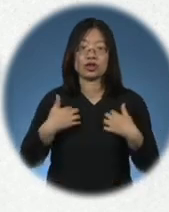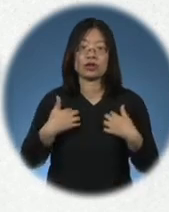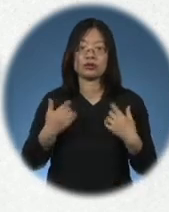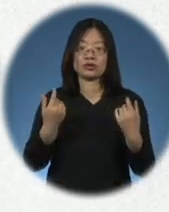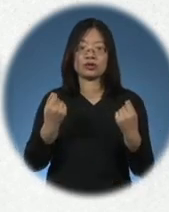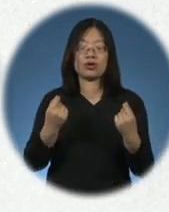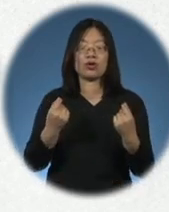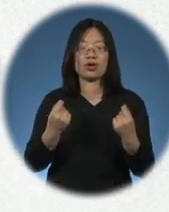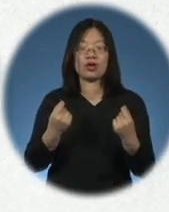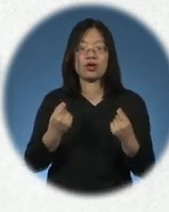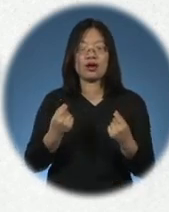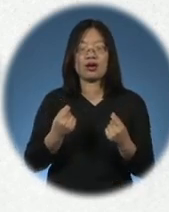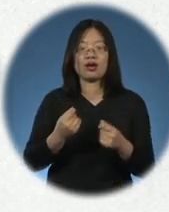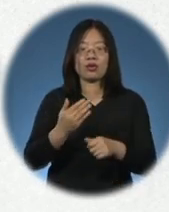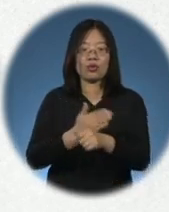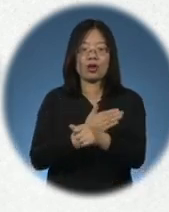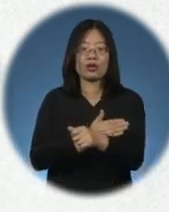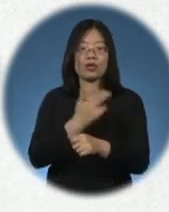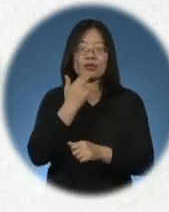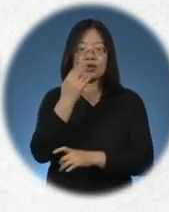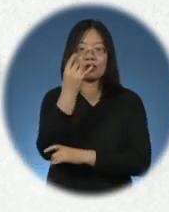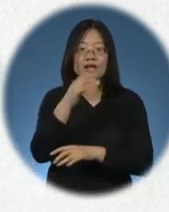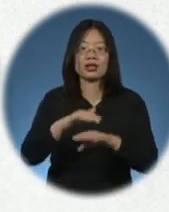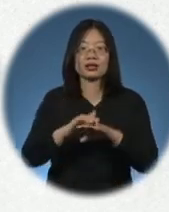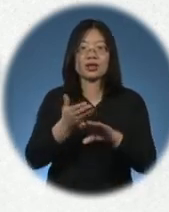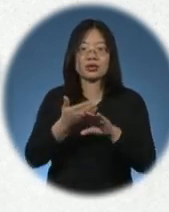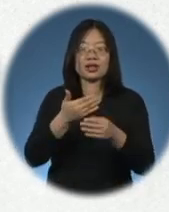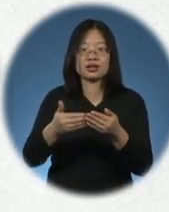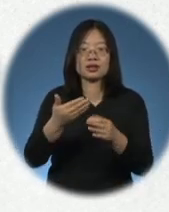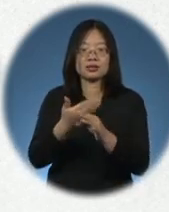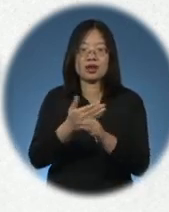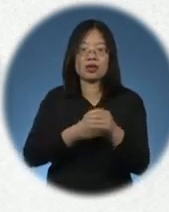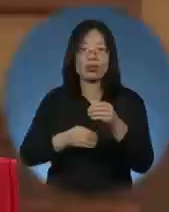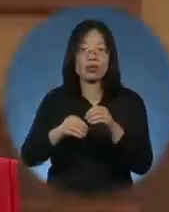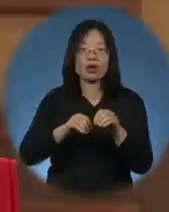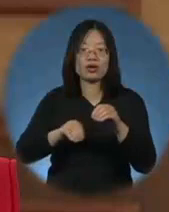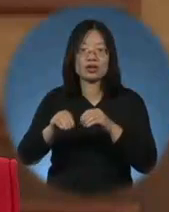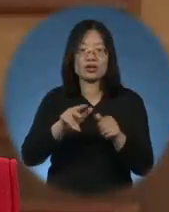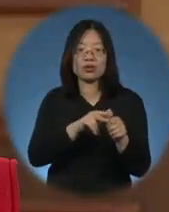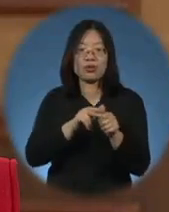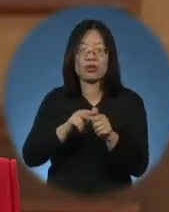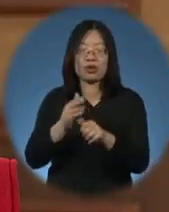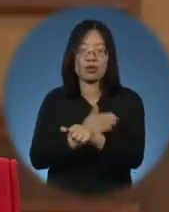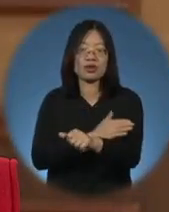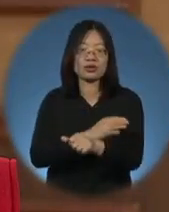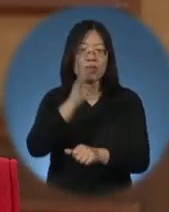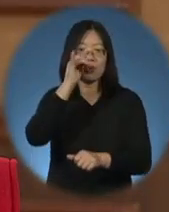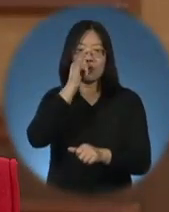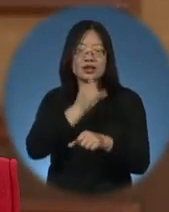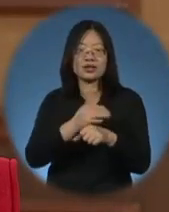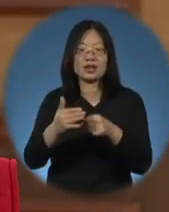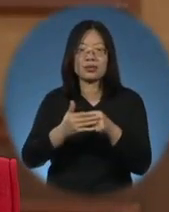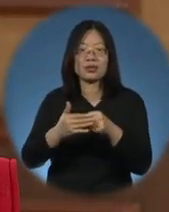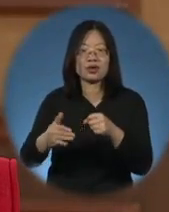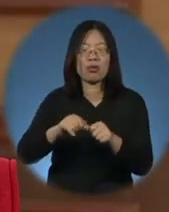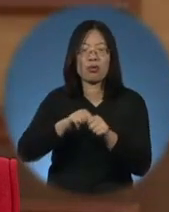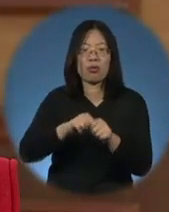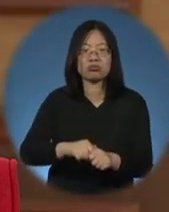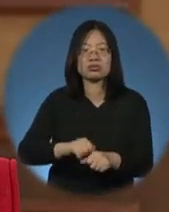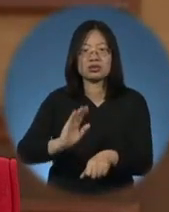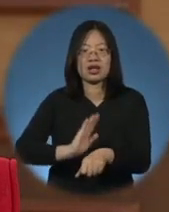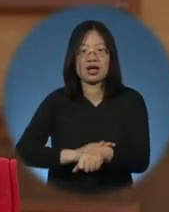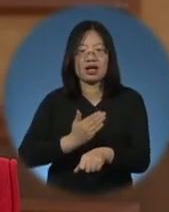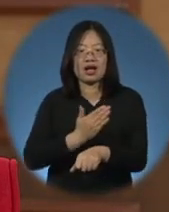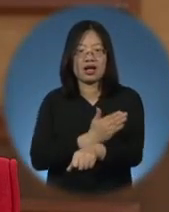재밌더라고요. 왜곡되지 않은 원래의 지도 위에 그리면 오히려 정보가 왜곡돼 보이고 당연하죠. 어떻게 보면 고의적으로